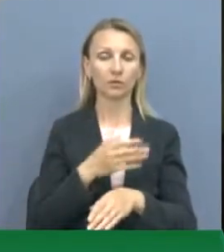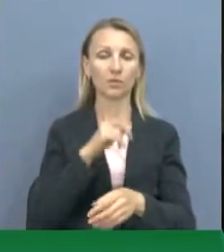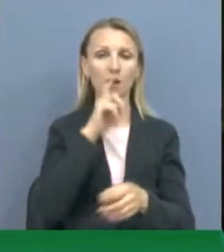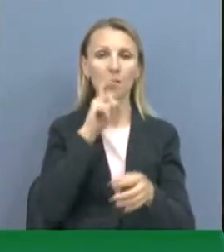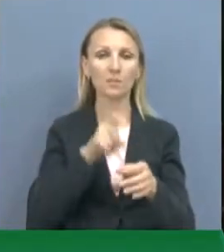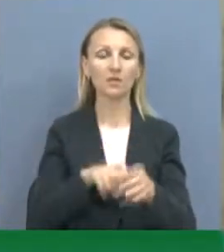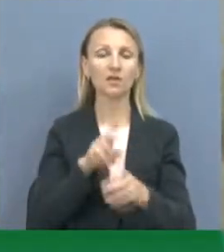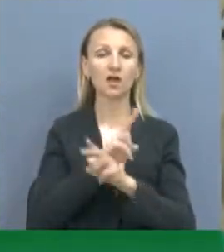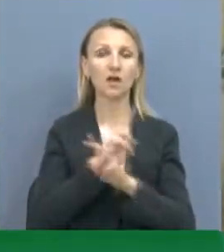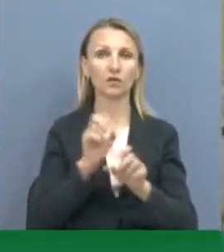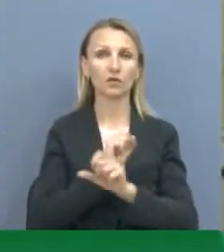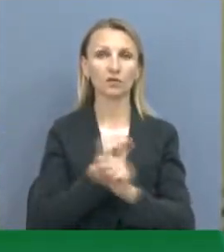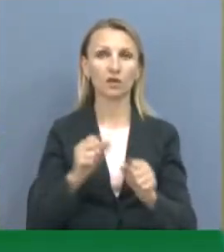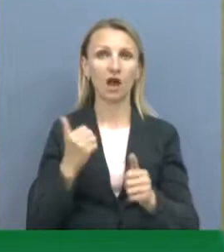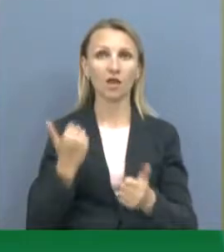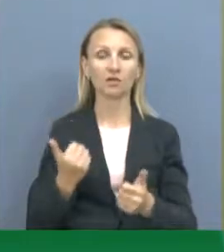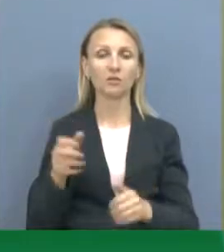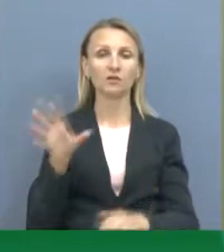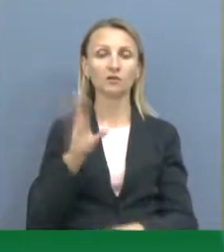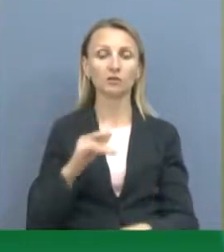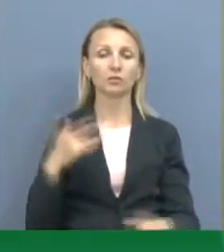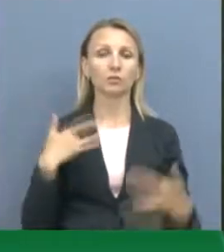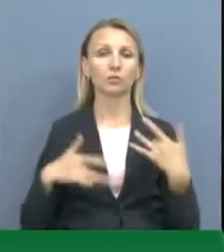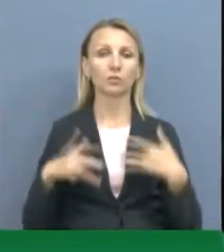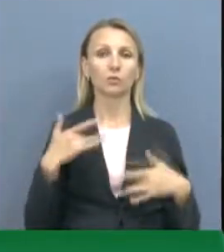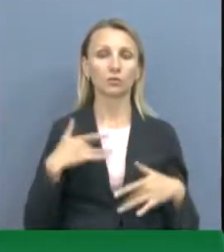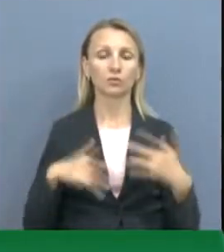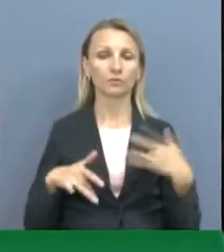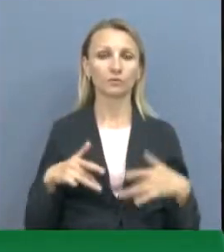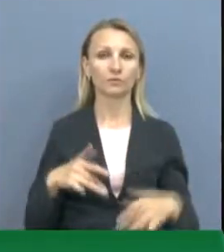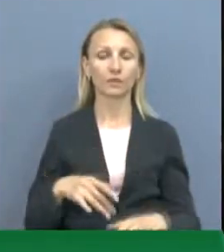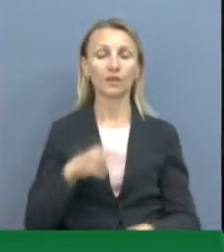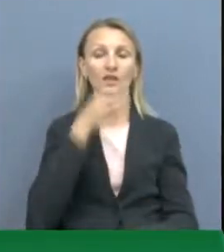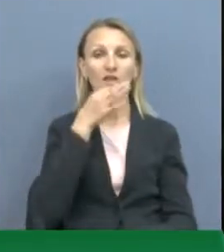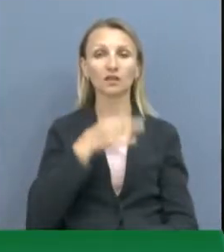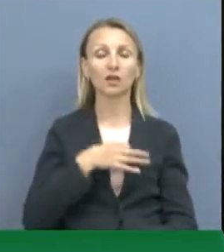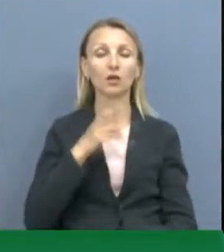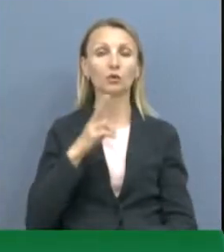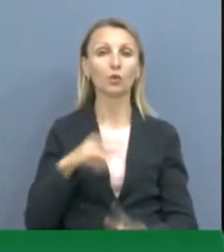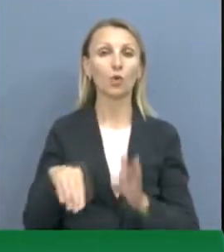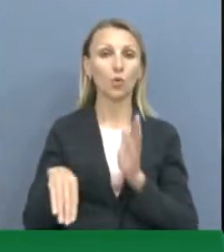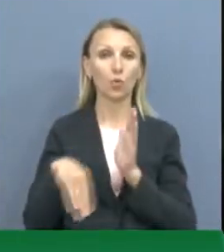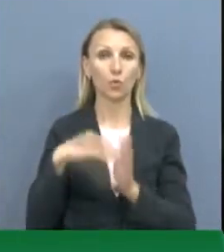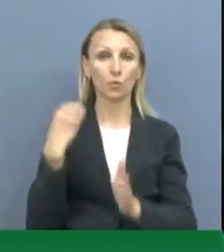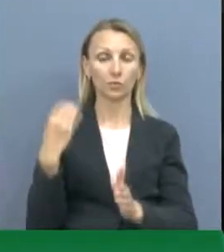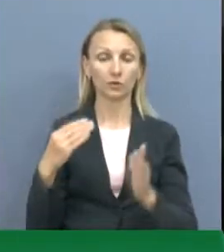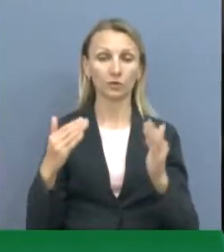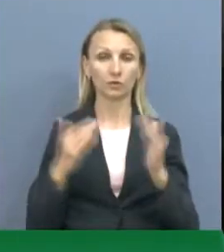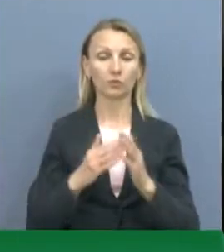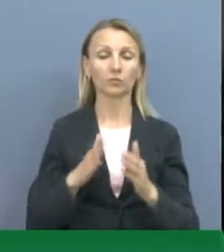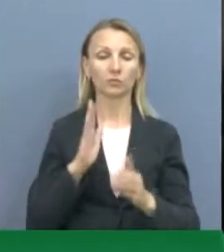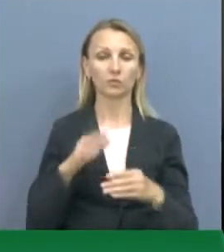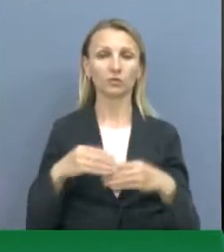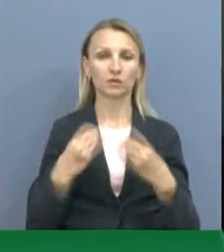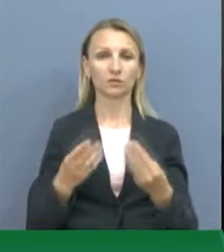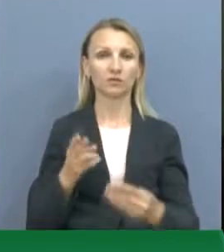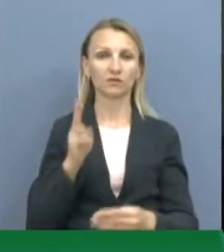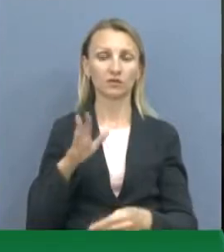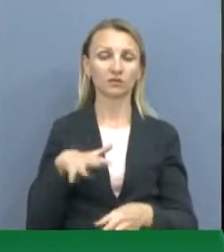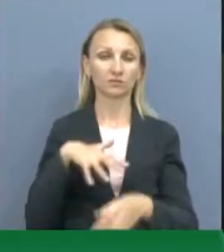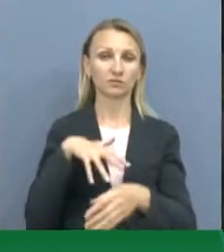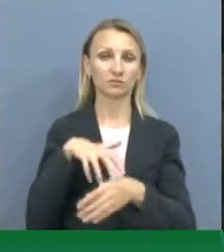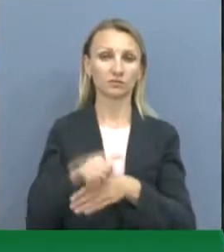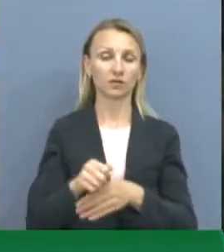теперь нашли отговорку, кто выкупит, будет строить, тот даст квартиру, а больше все, больше